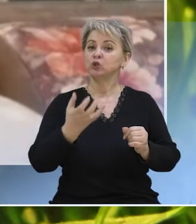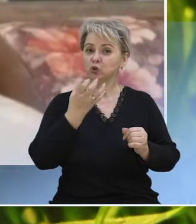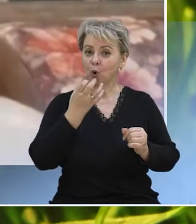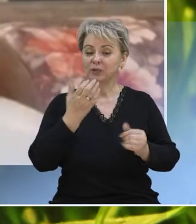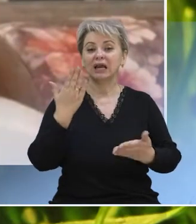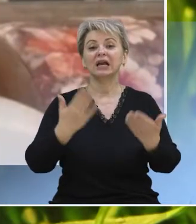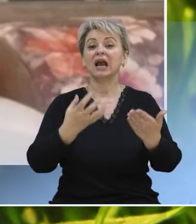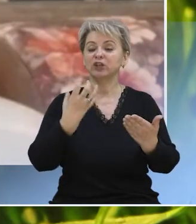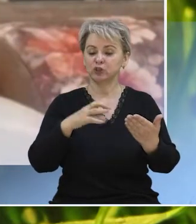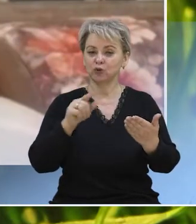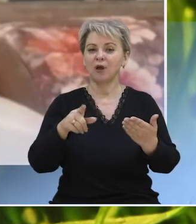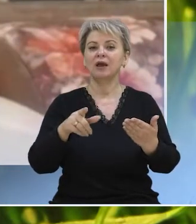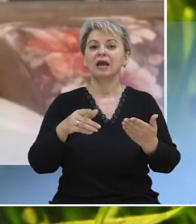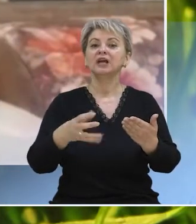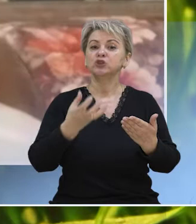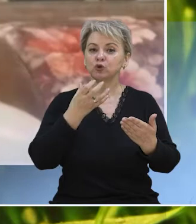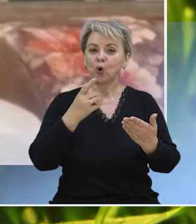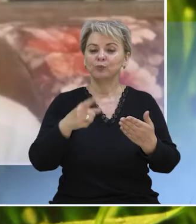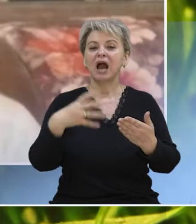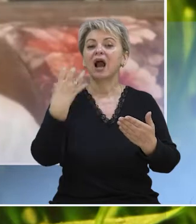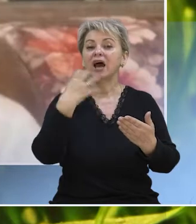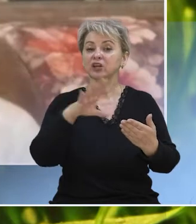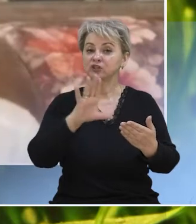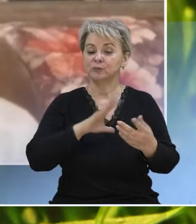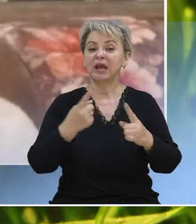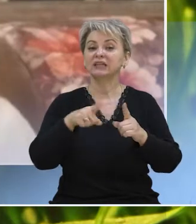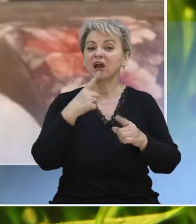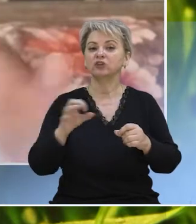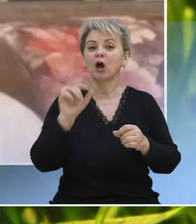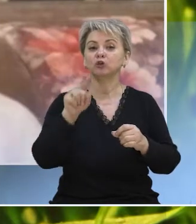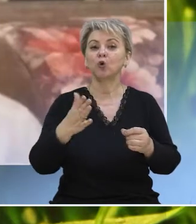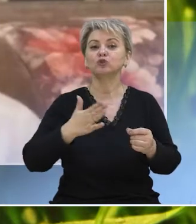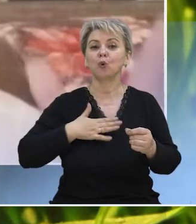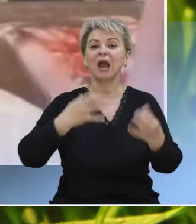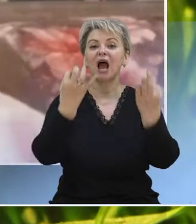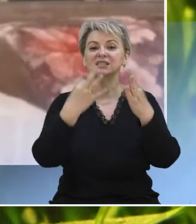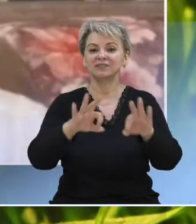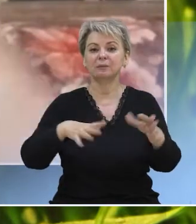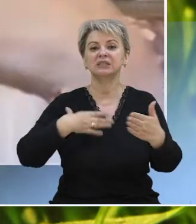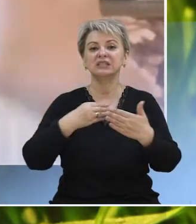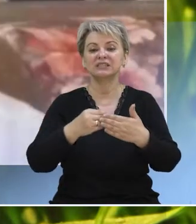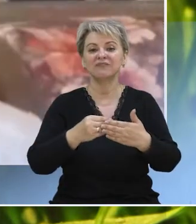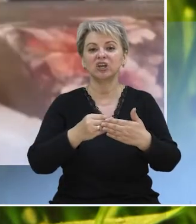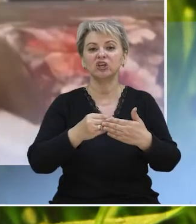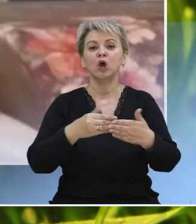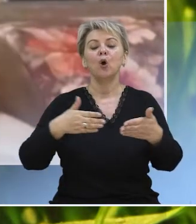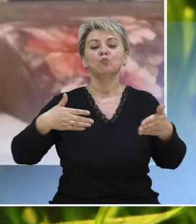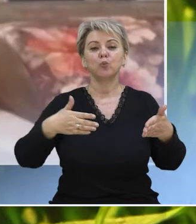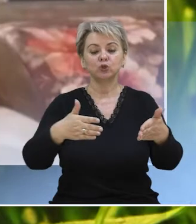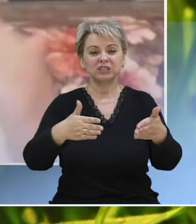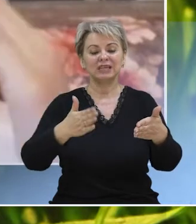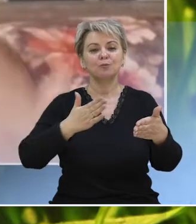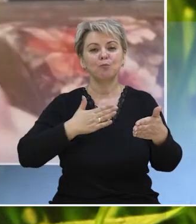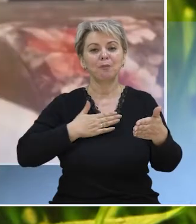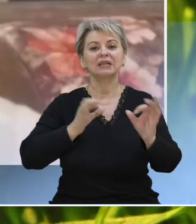Вот если ладошка сейчас стала теплой, а даже горячей, то это говорит о том, что мы освободили свои фонационные